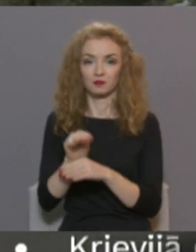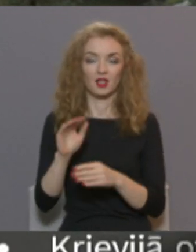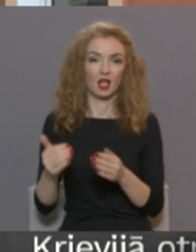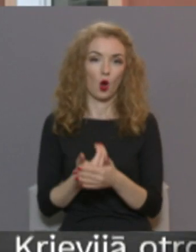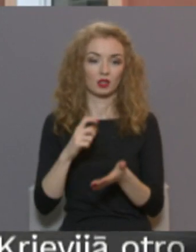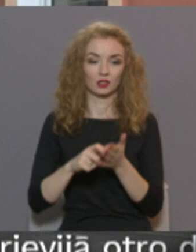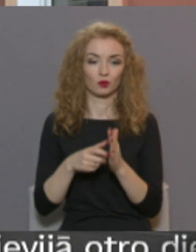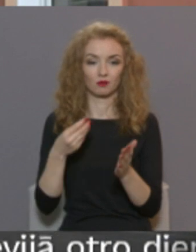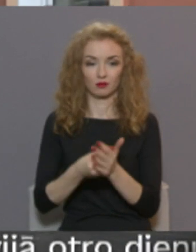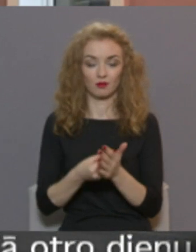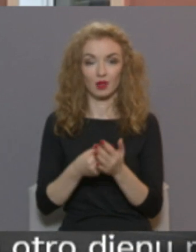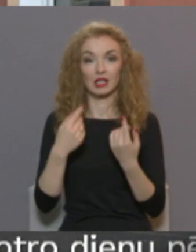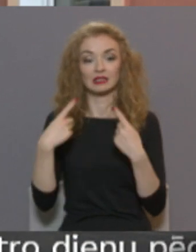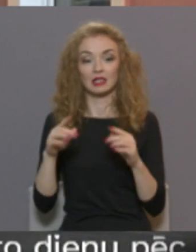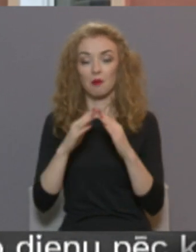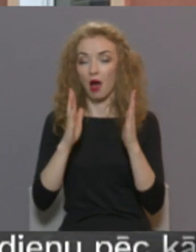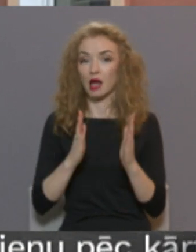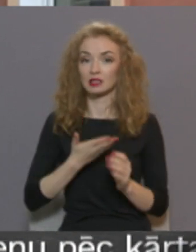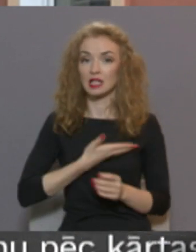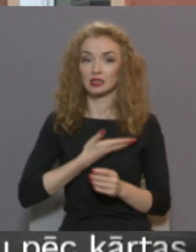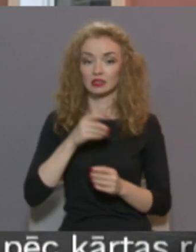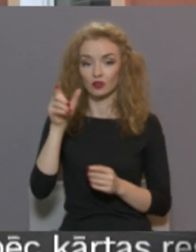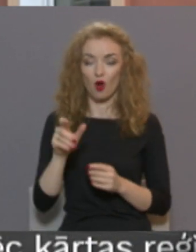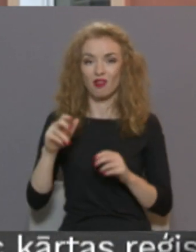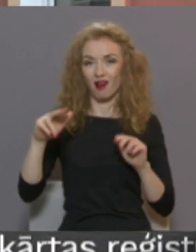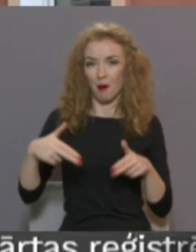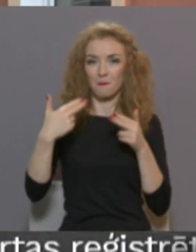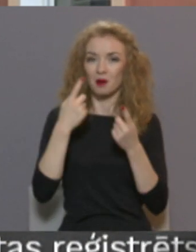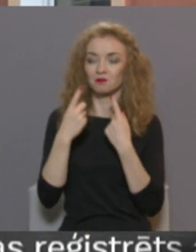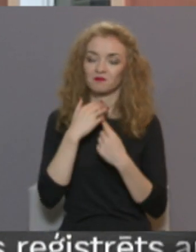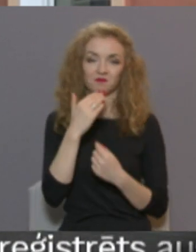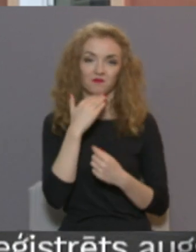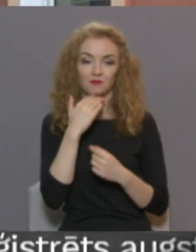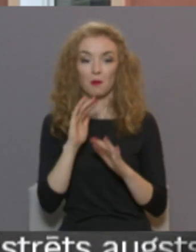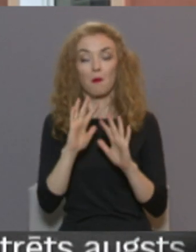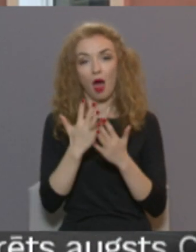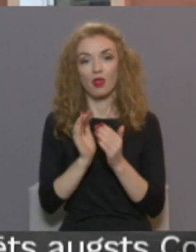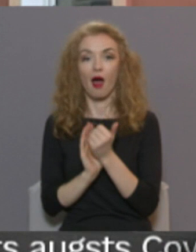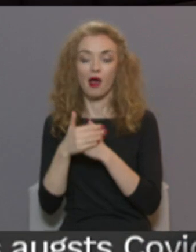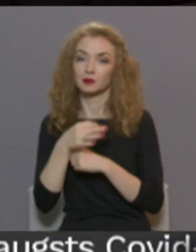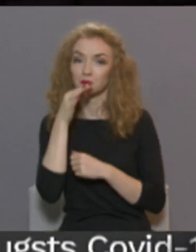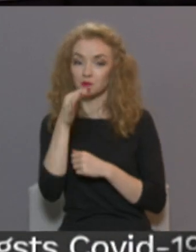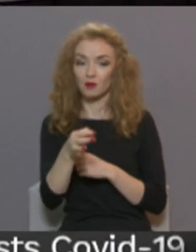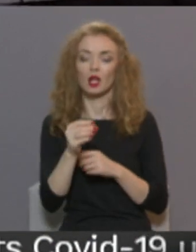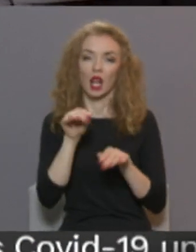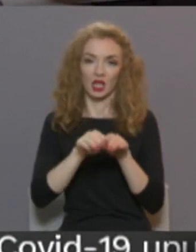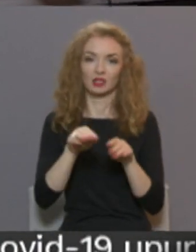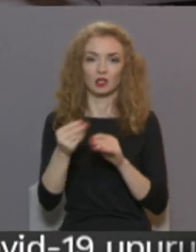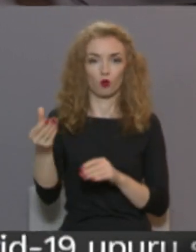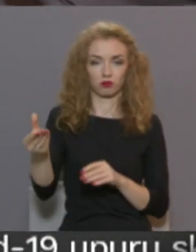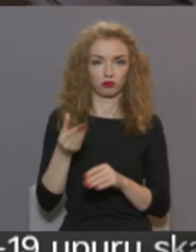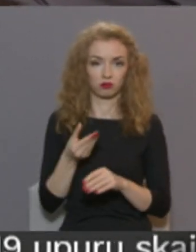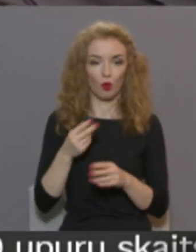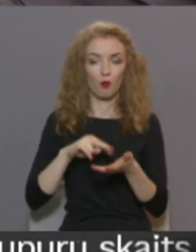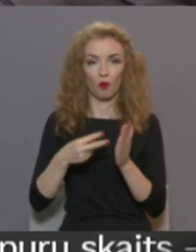dzīvokļa iegādēji. Citi mājas iedzīvotāji kameras priekšā runāt nevēlējās, bet aizkadrā norāda, ka saņems līdzīgu naudas summu, ko